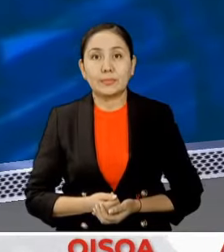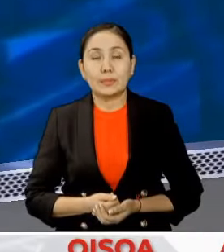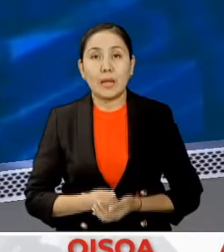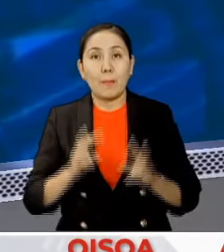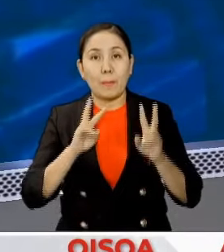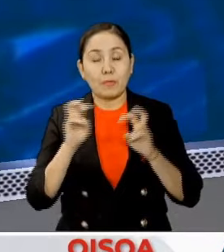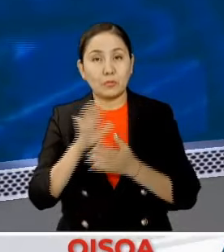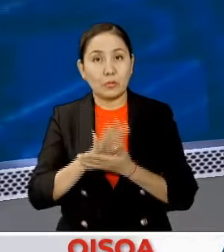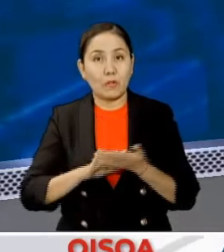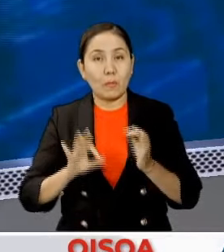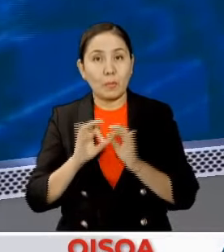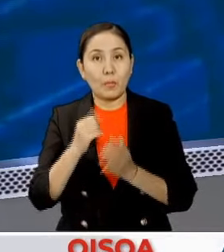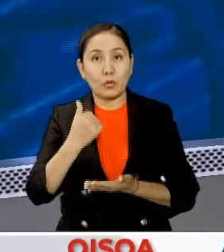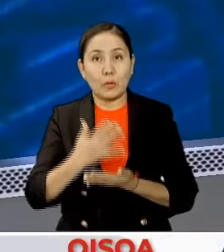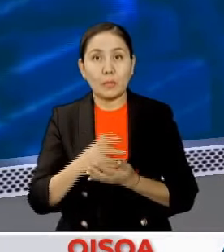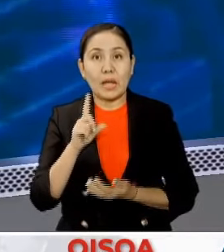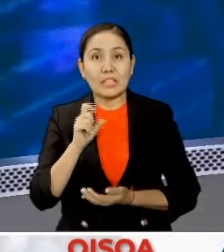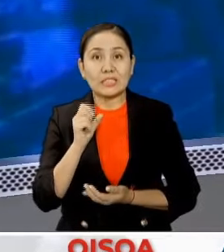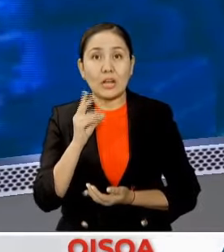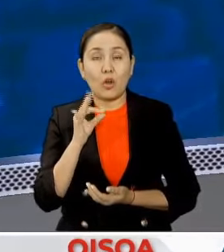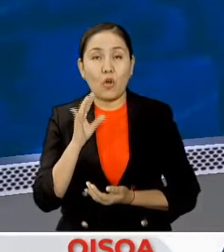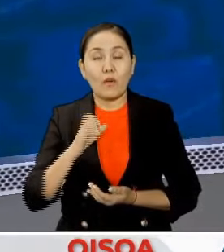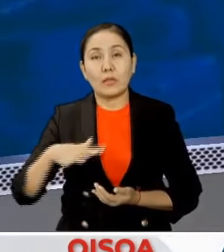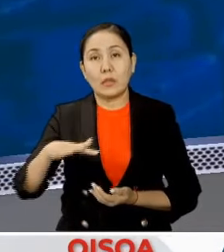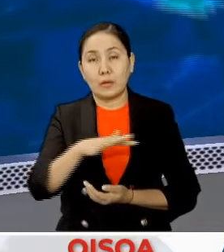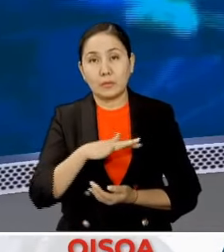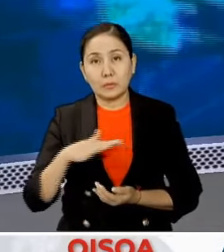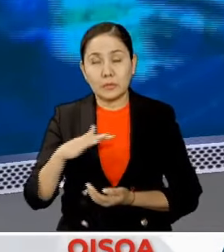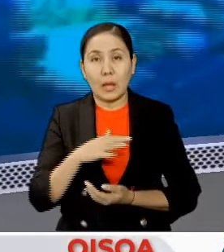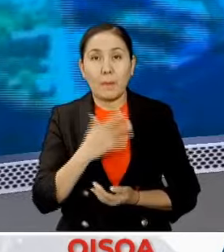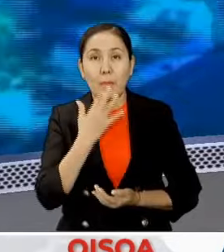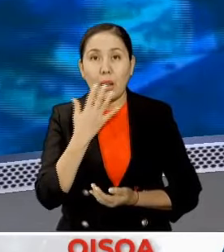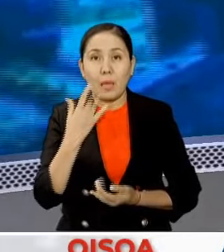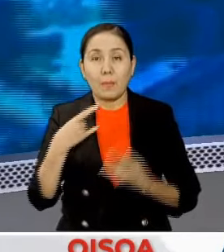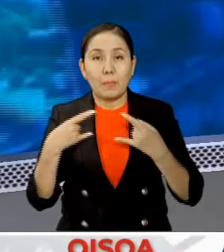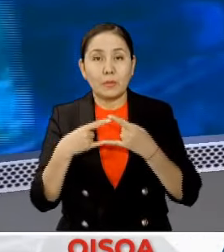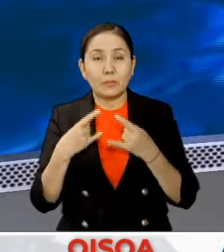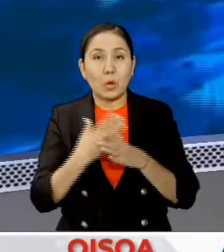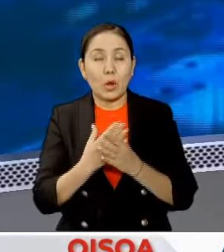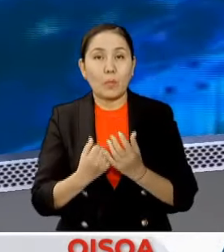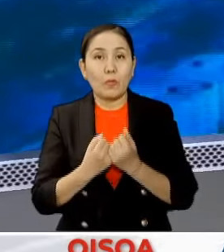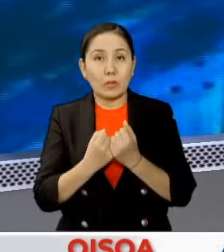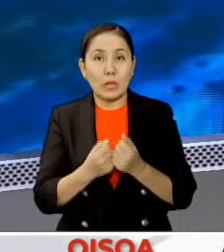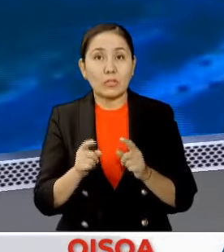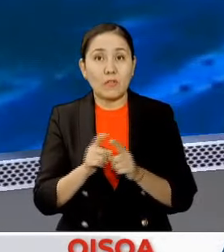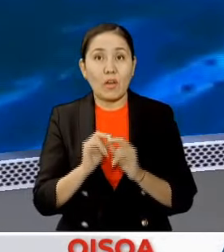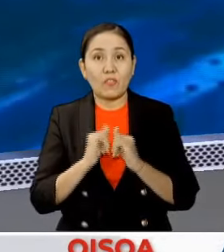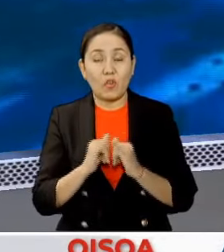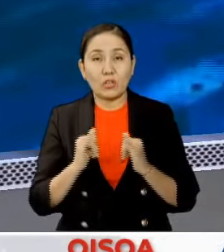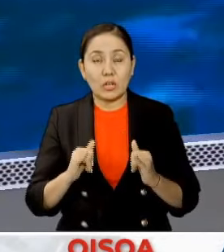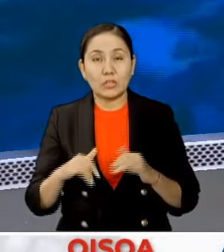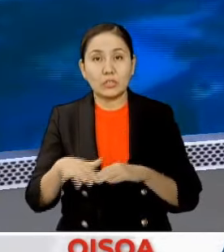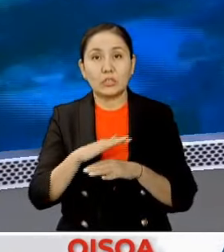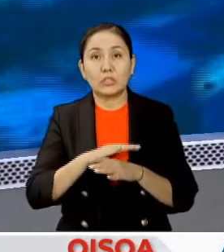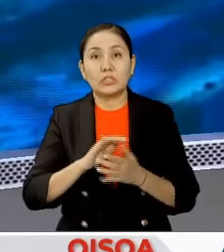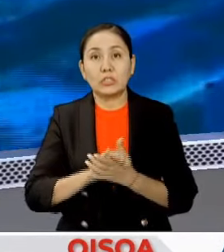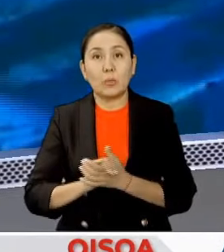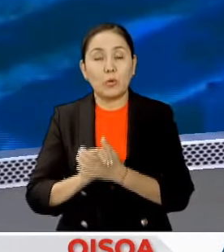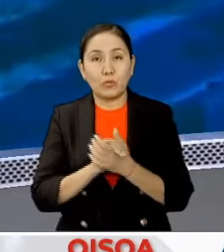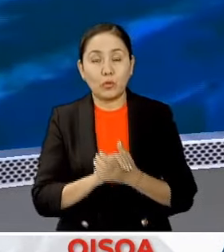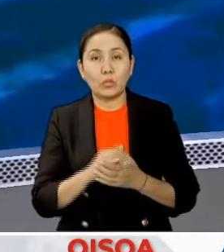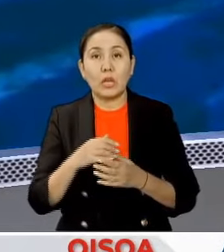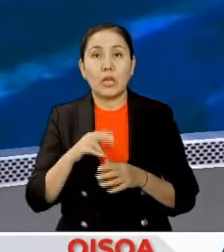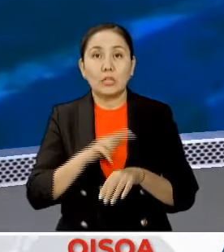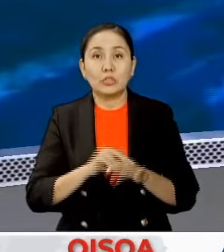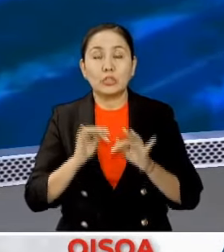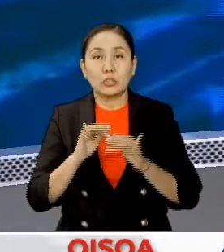Mavzunu davom ettiramiz. Poytaxtimizdagi Zakovat Arena binosida Milliy mass mediani qo'llab-quvvatlash va rivojlantirish jamoat fondi, Ichki ishlar